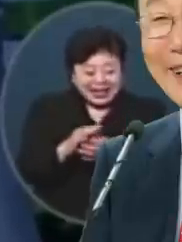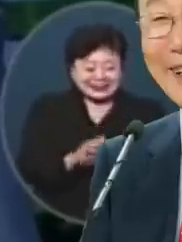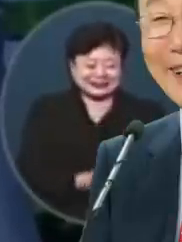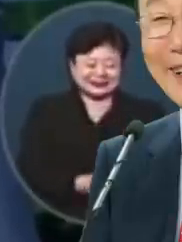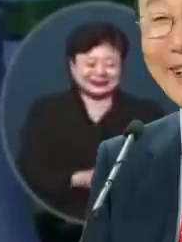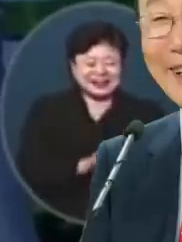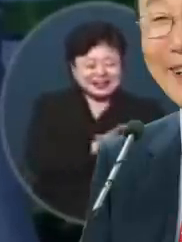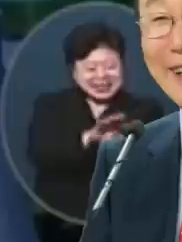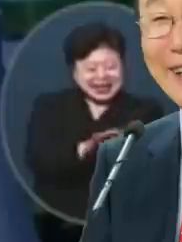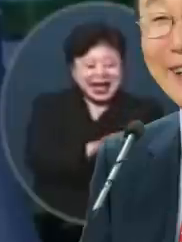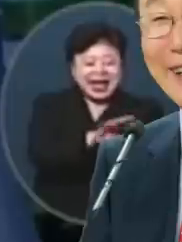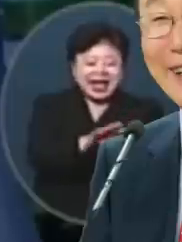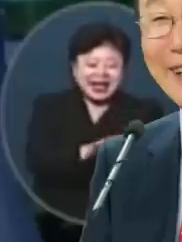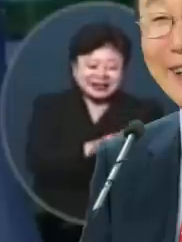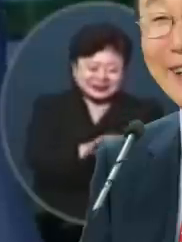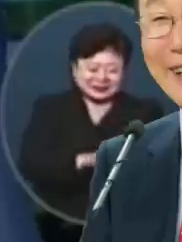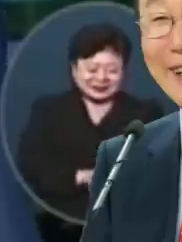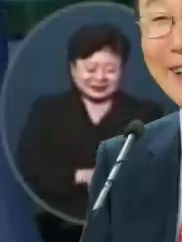사랑으로서